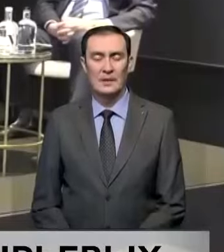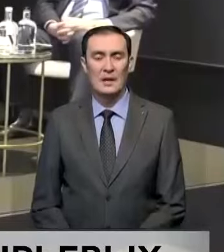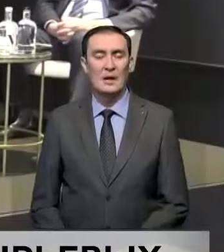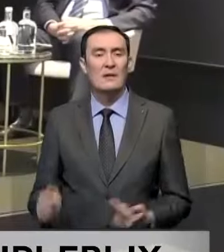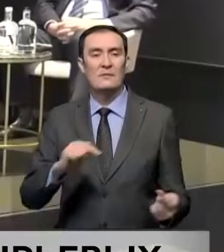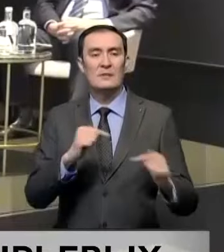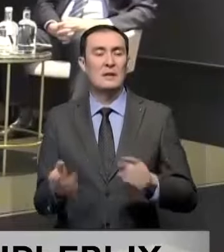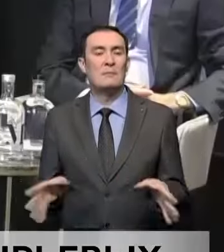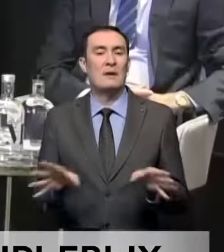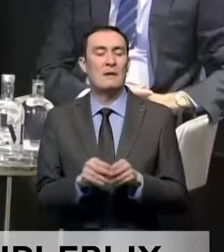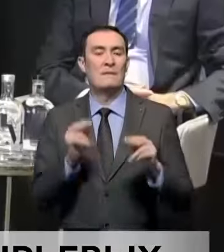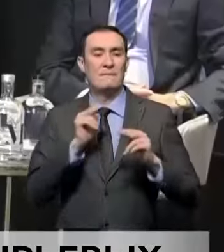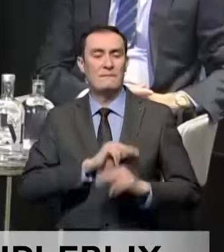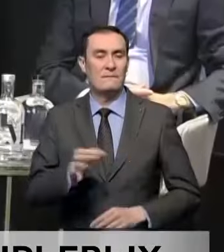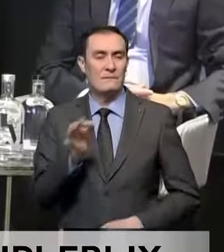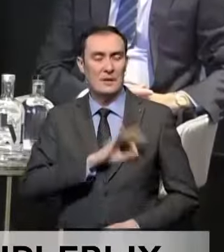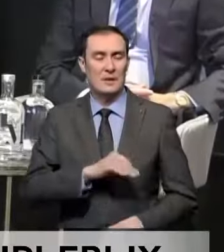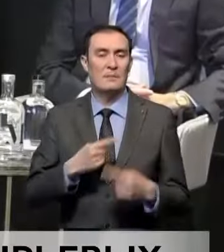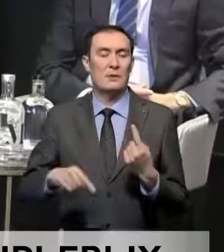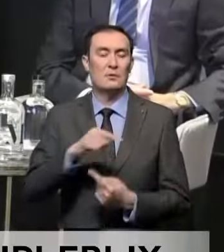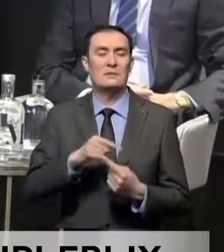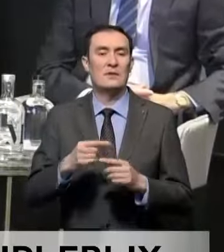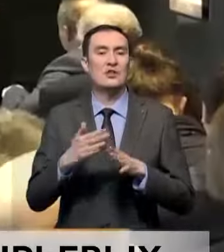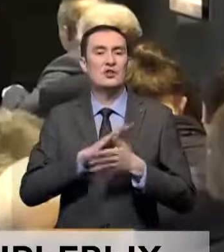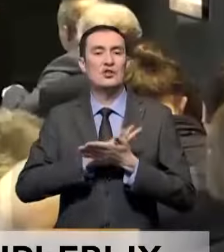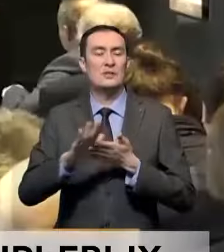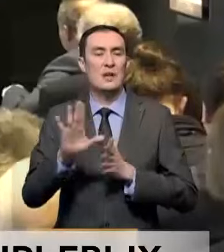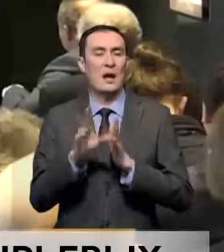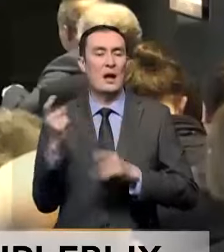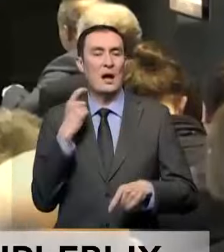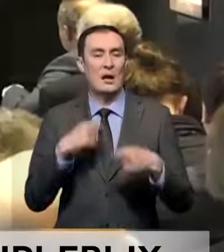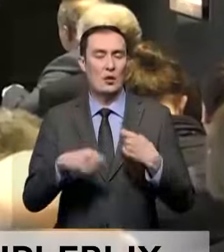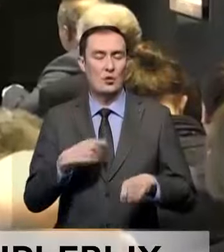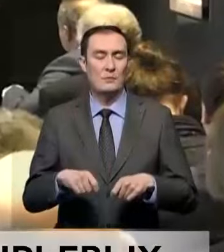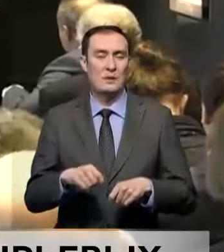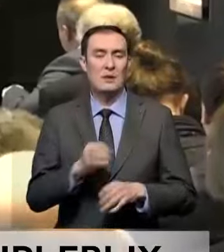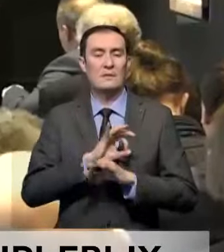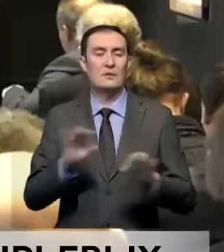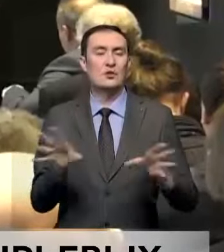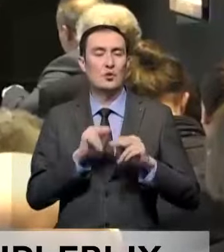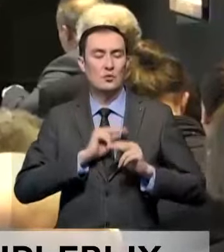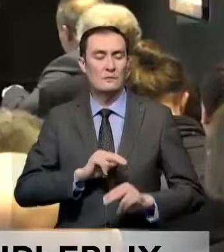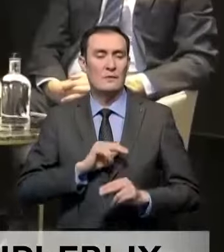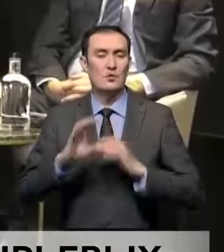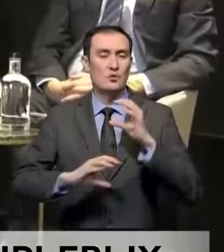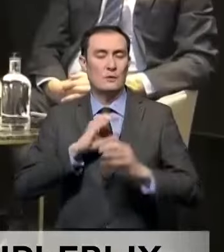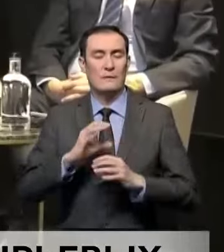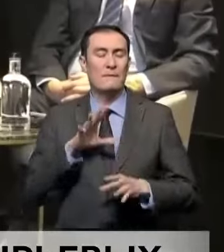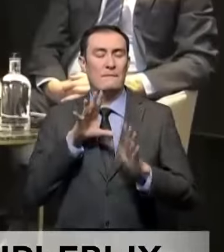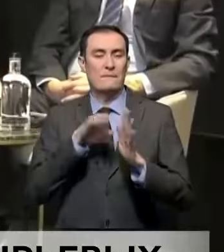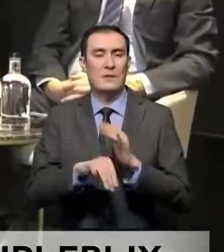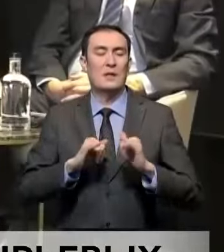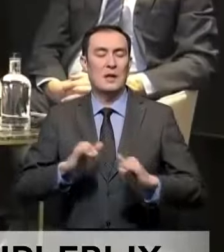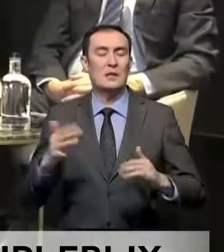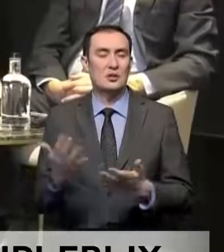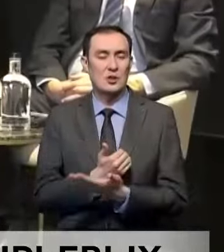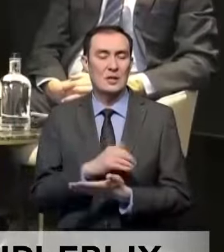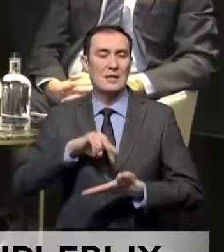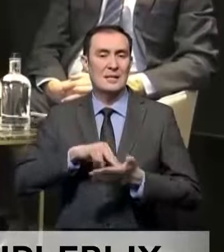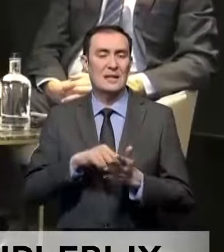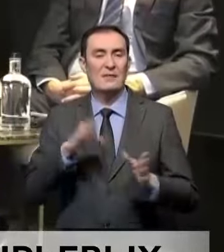Взаимовыгодное партнерство Казахстана и ЕС в сфере зеленой экономики – идеальный шаблон для международного сотрудничества, вносящий важный вклад в достижение